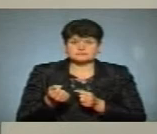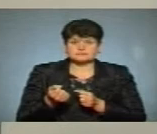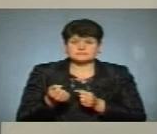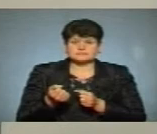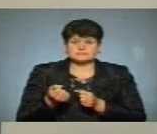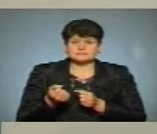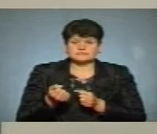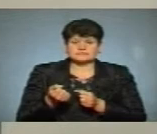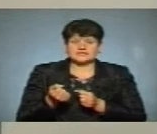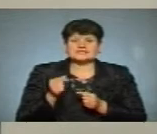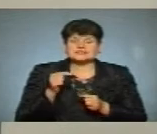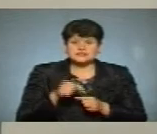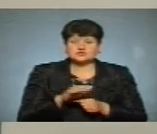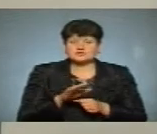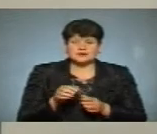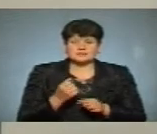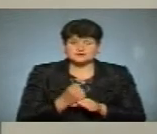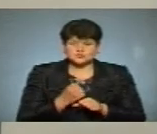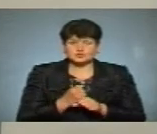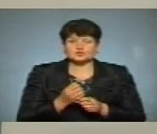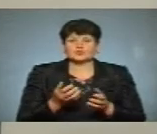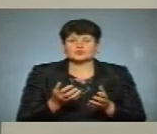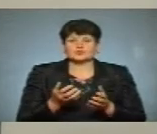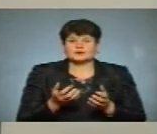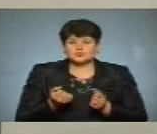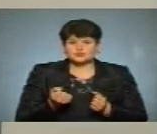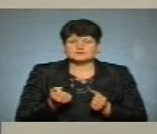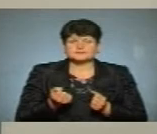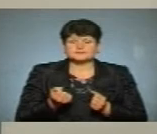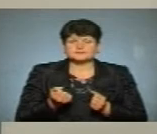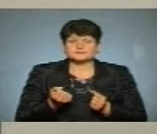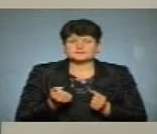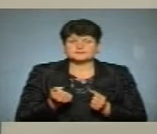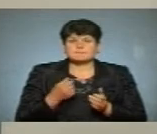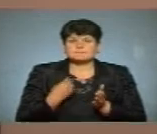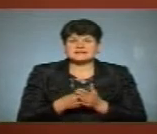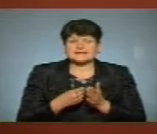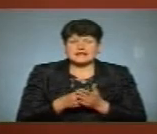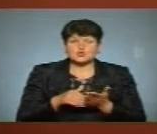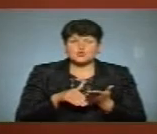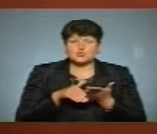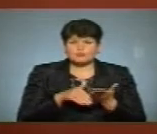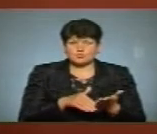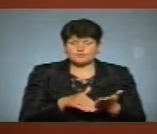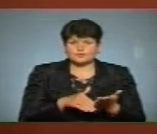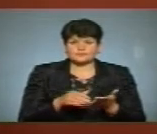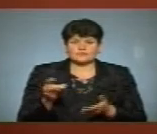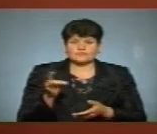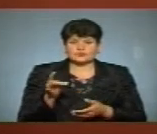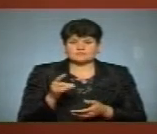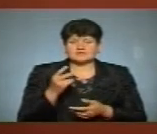і працюють, і ті, що не працюють, отримають матеріальну допомогу в розмірі